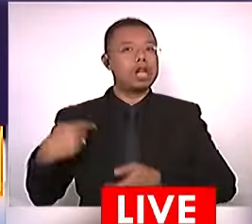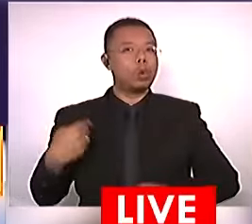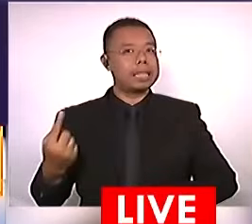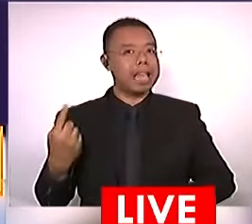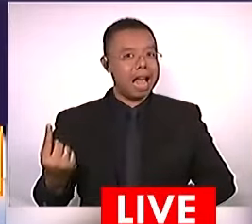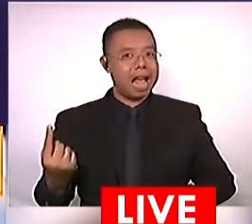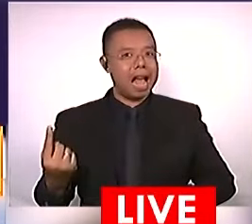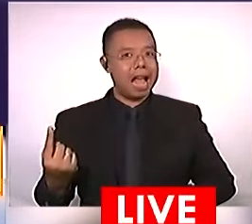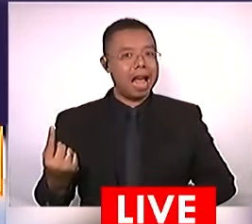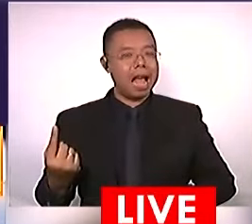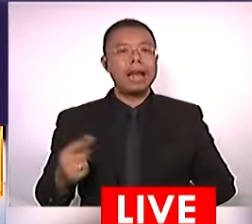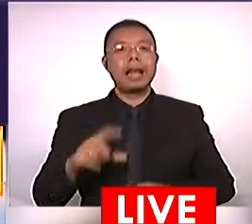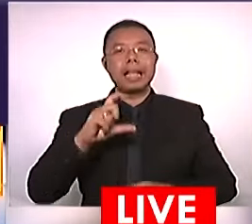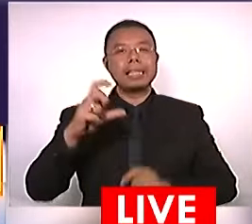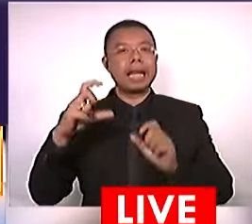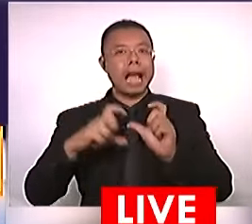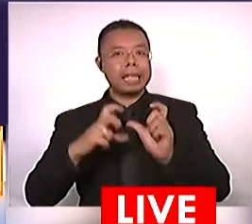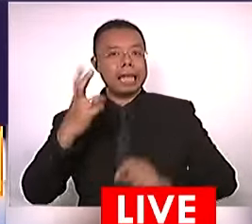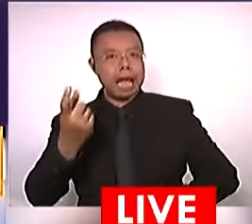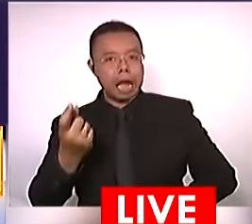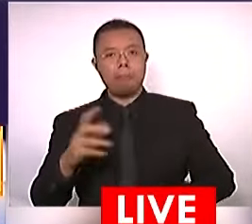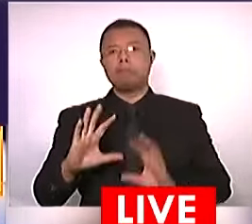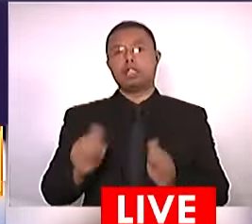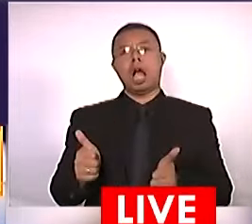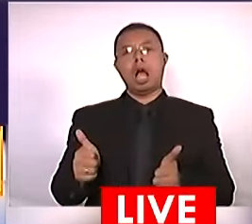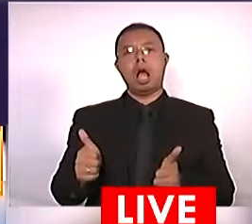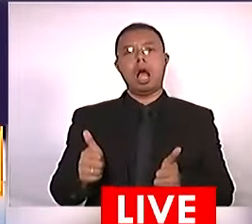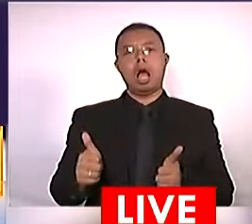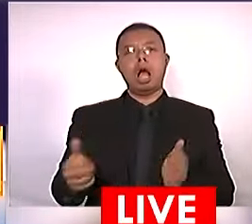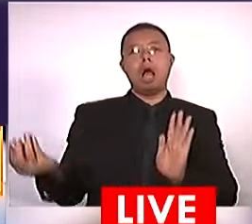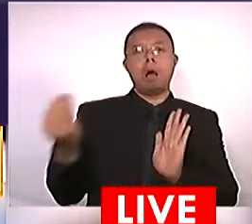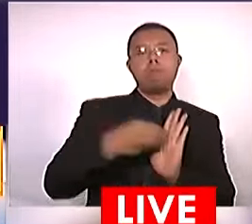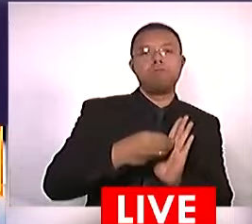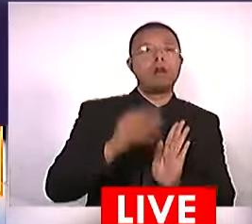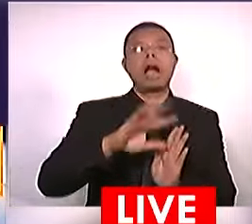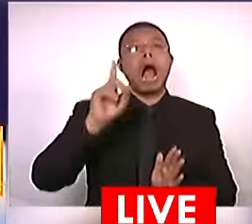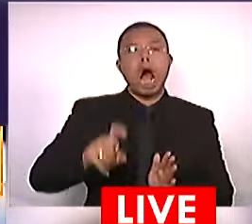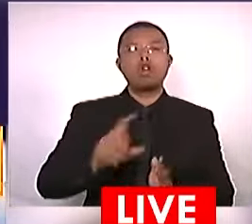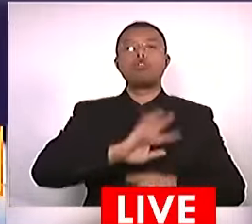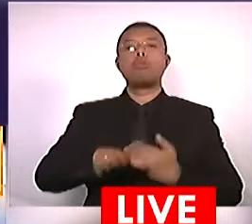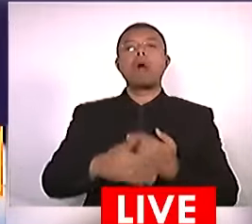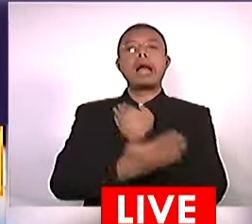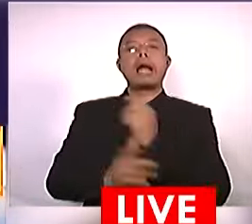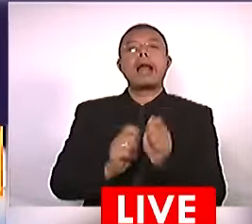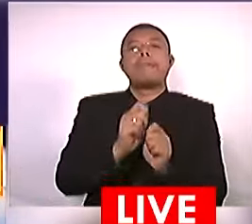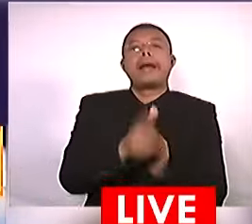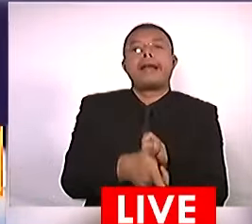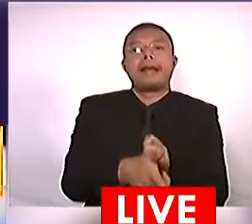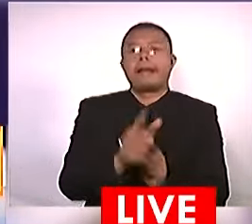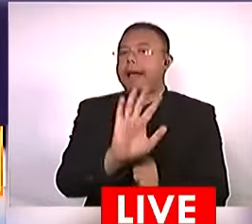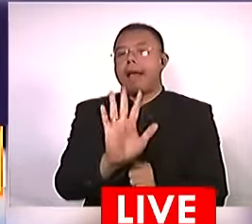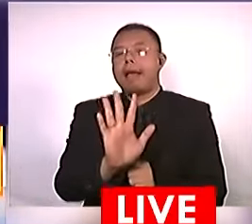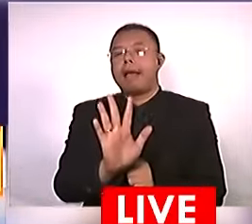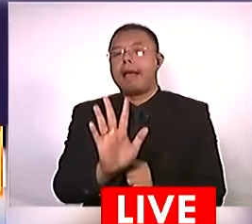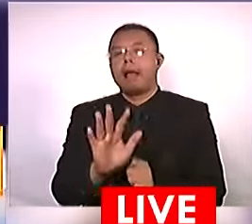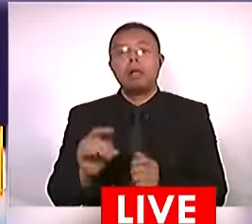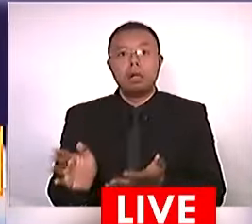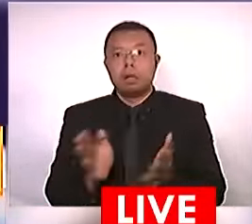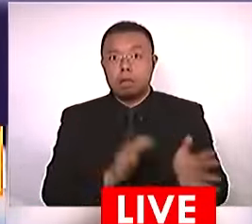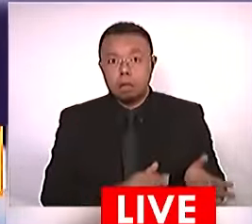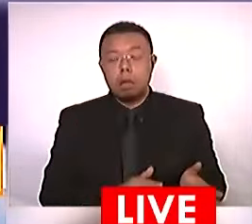swasta dengan CSR jadi tidak semuanya harus dibebani oleh APBN